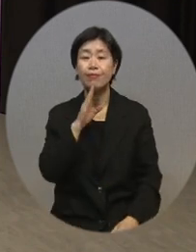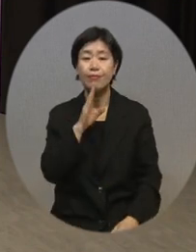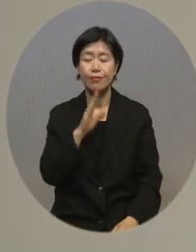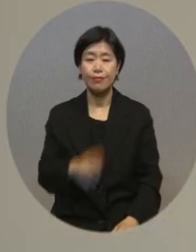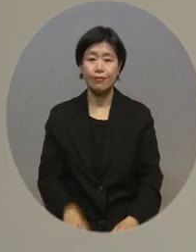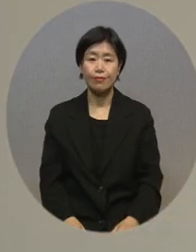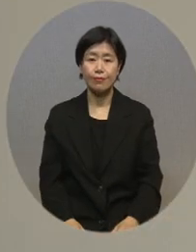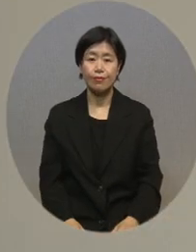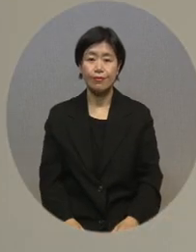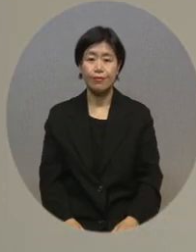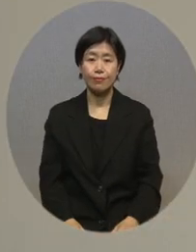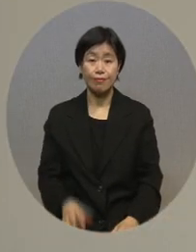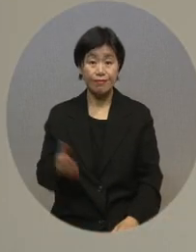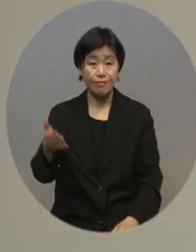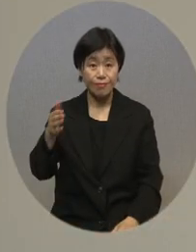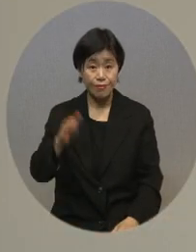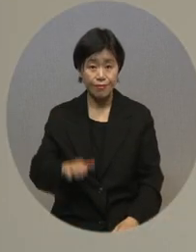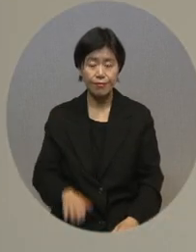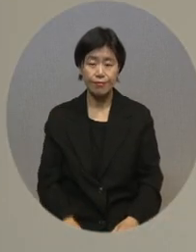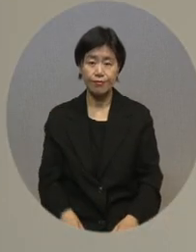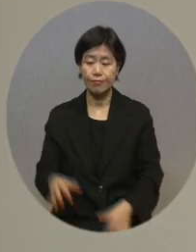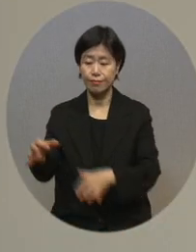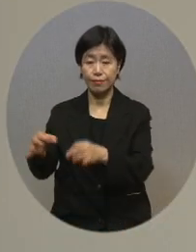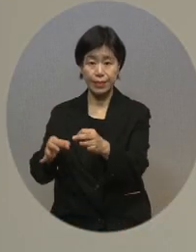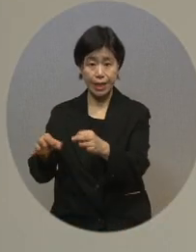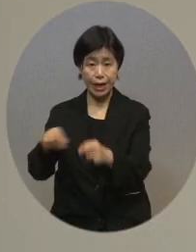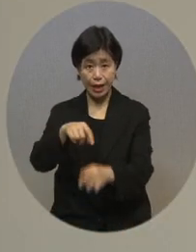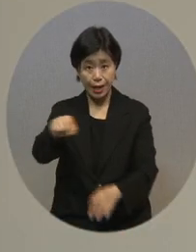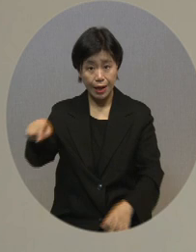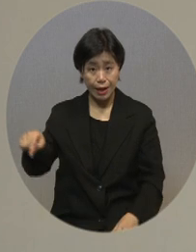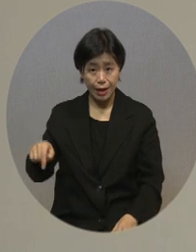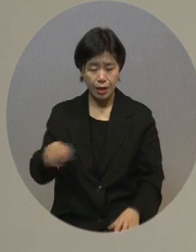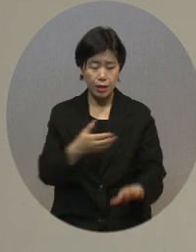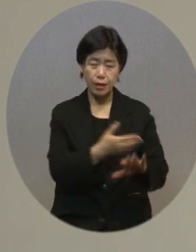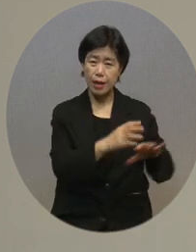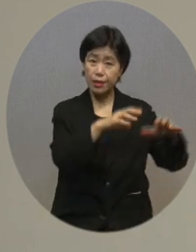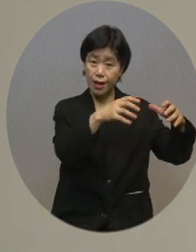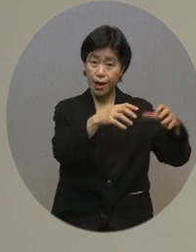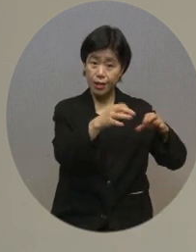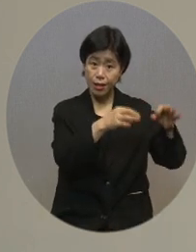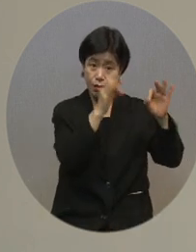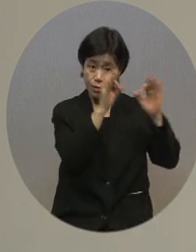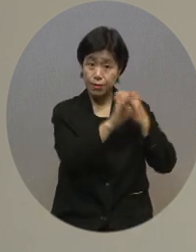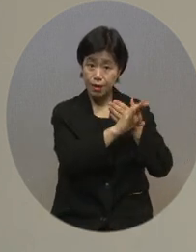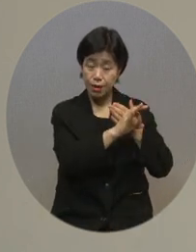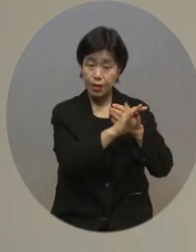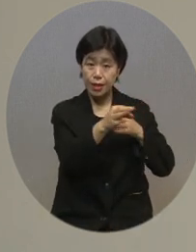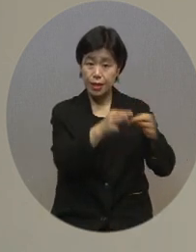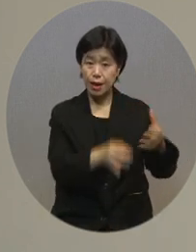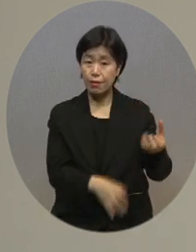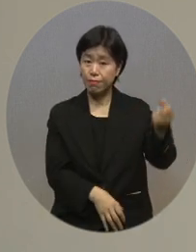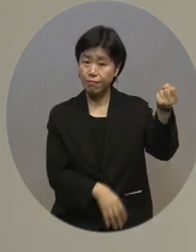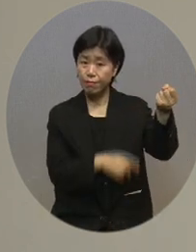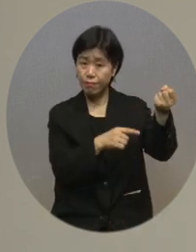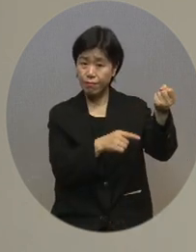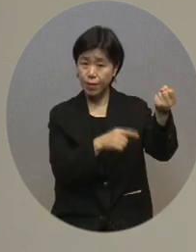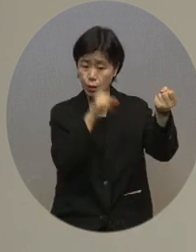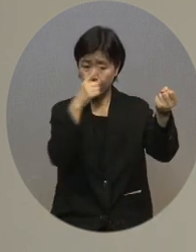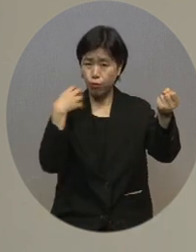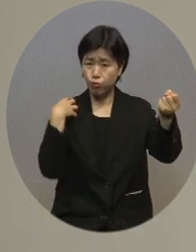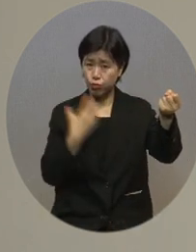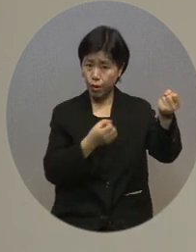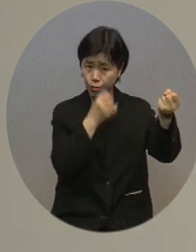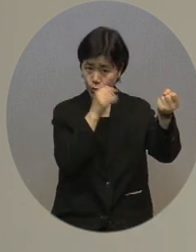예. 근데 이제 시장이 이제 다른 나라의 시장들은 대부분 시장의 소유를 정부가 가지고